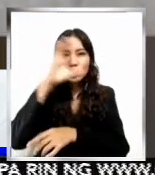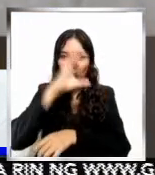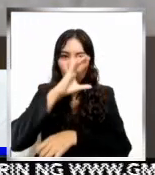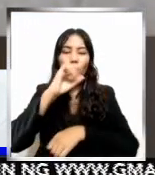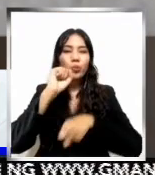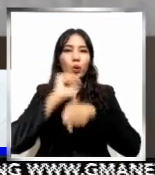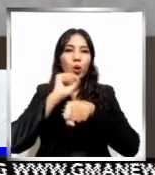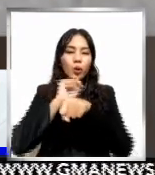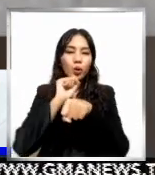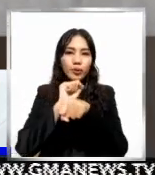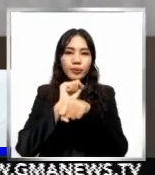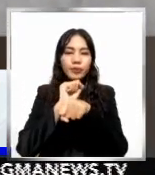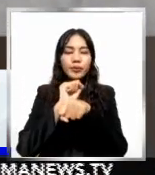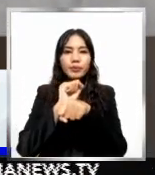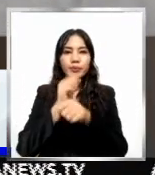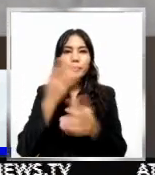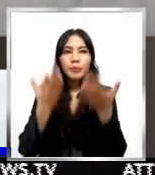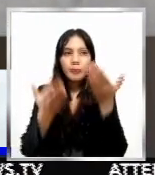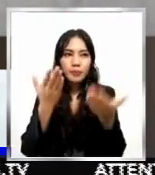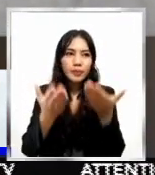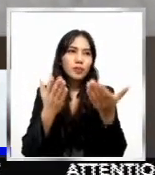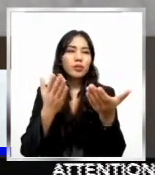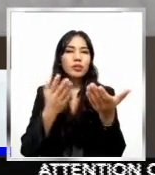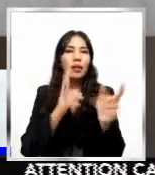for a job, doon nila nako-contract